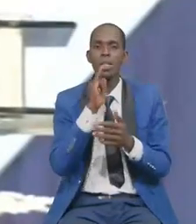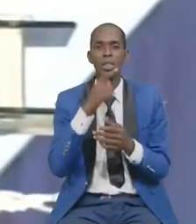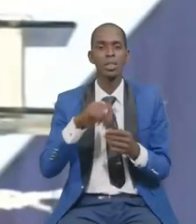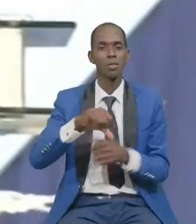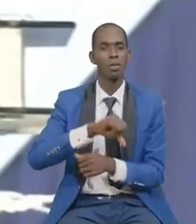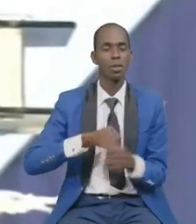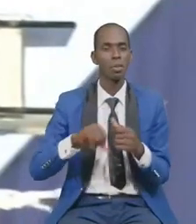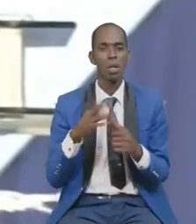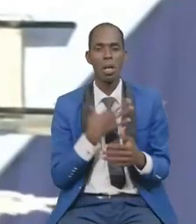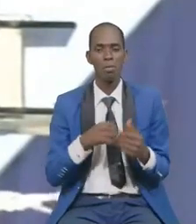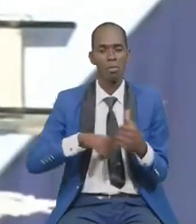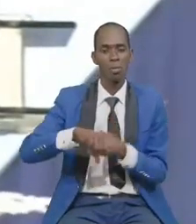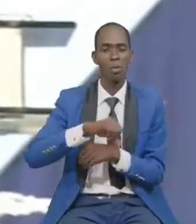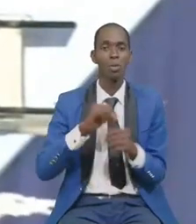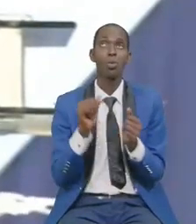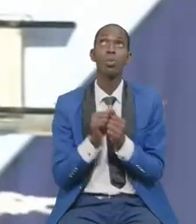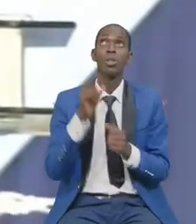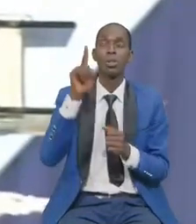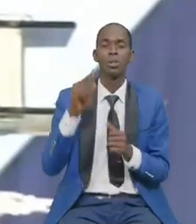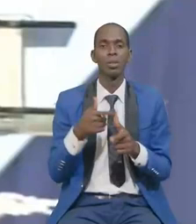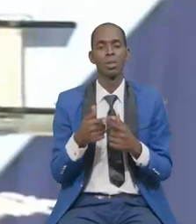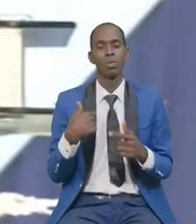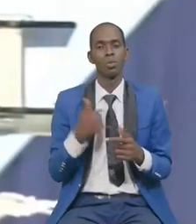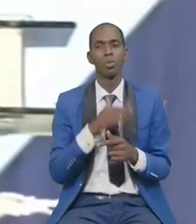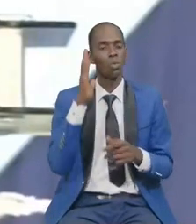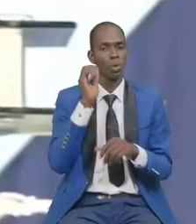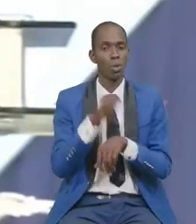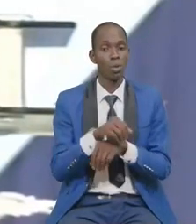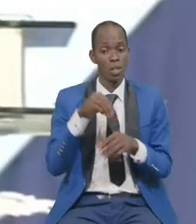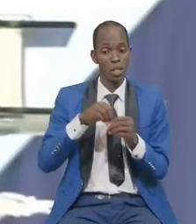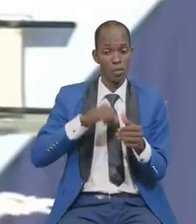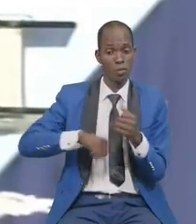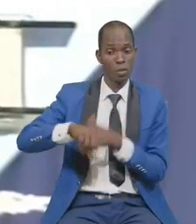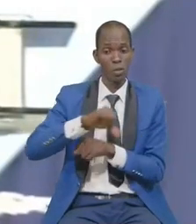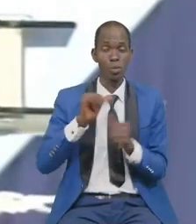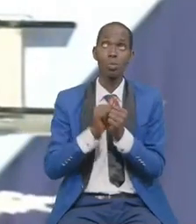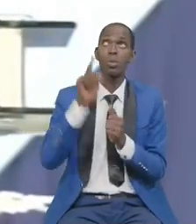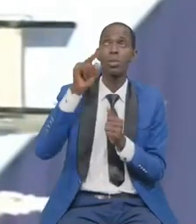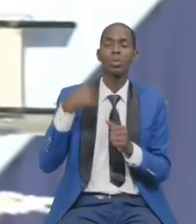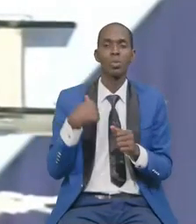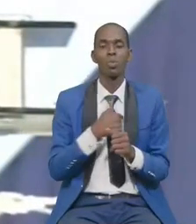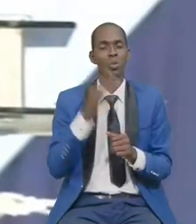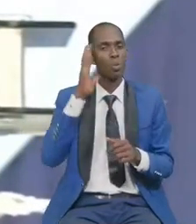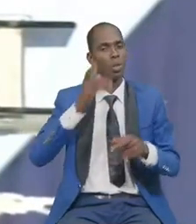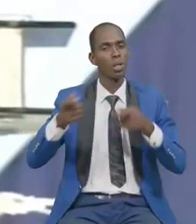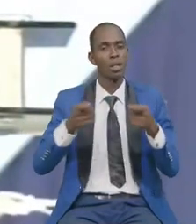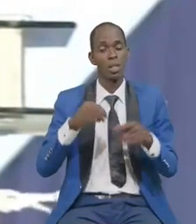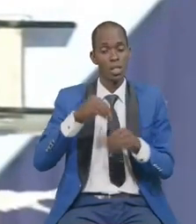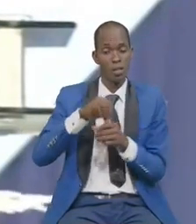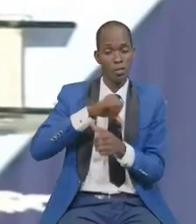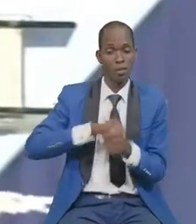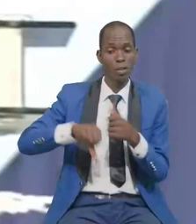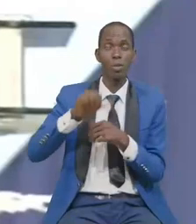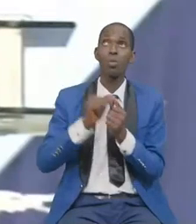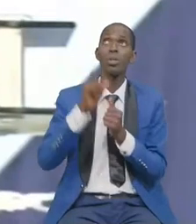lui, nous arrivons à vaincre. En communion avec lui, nous régnons. En communion avec lui, nous avons